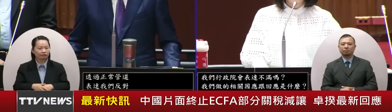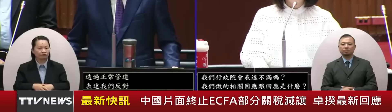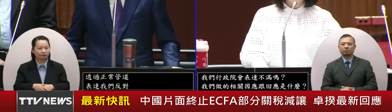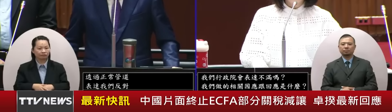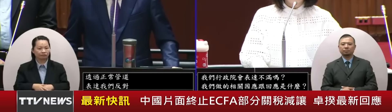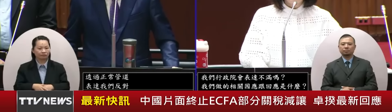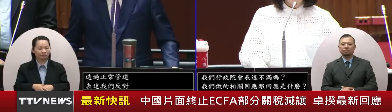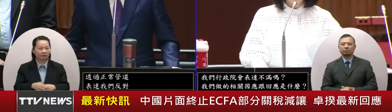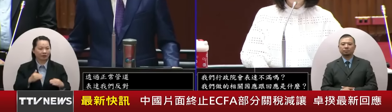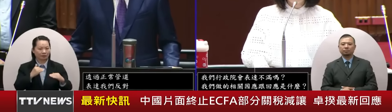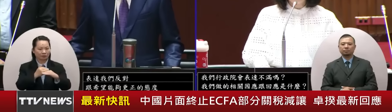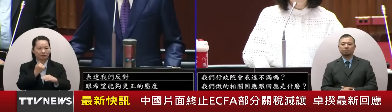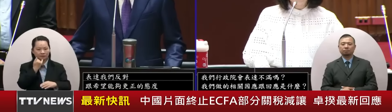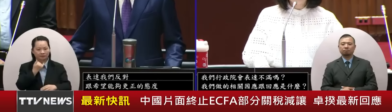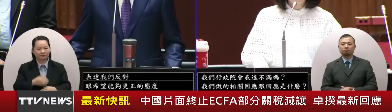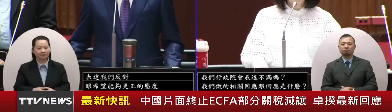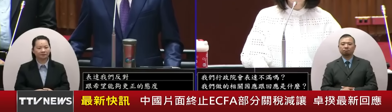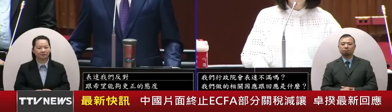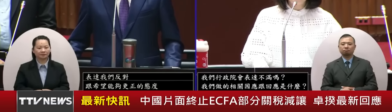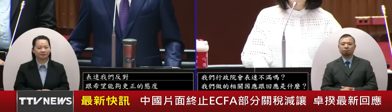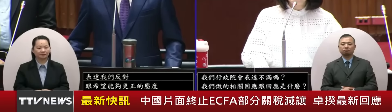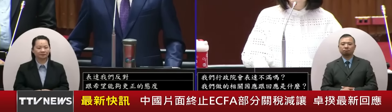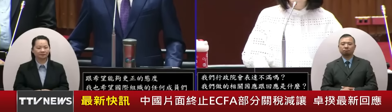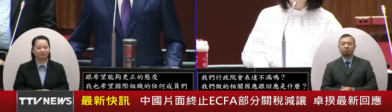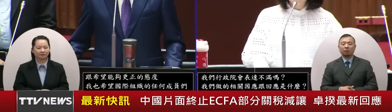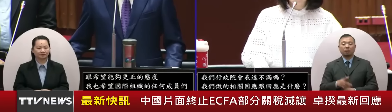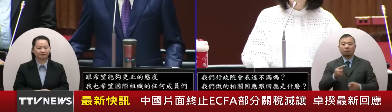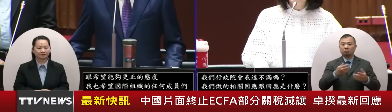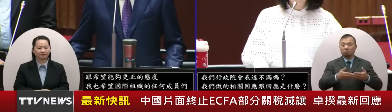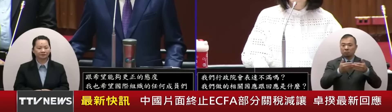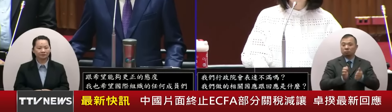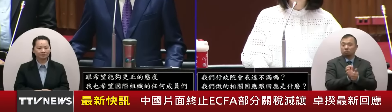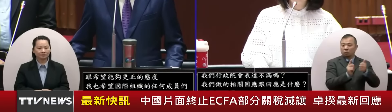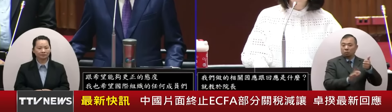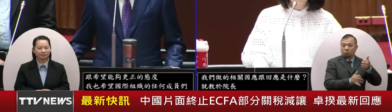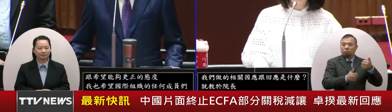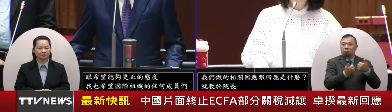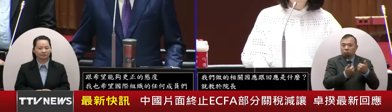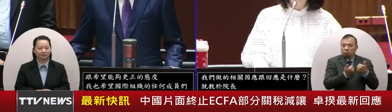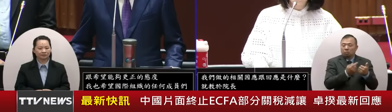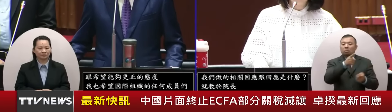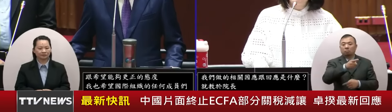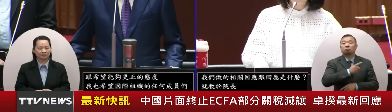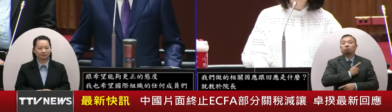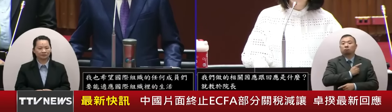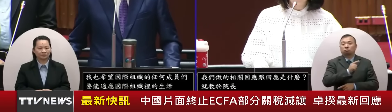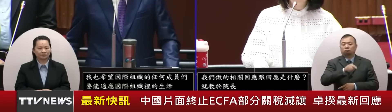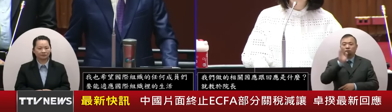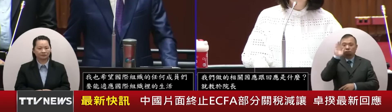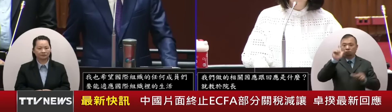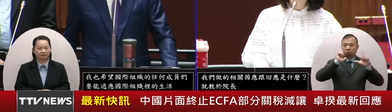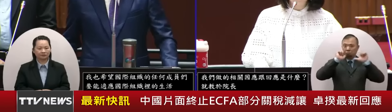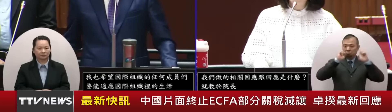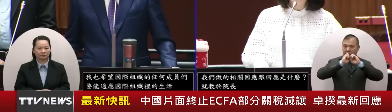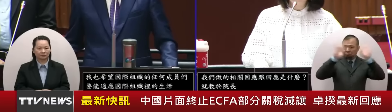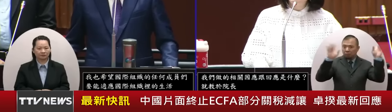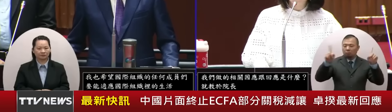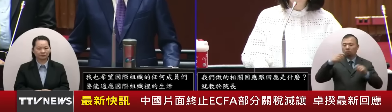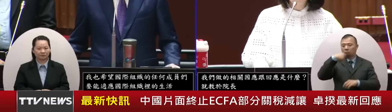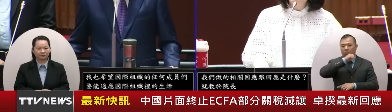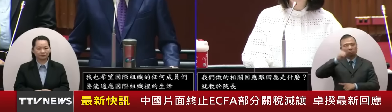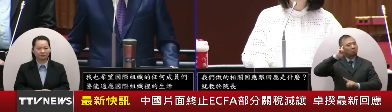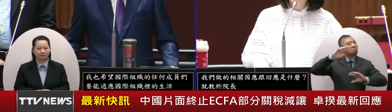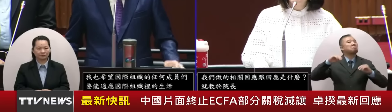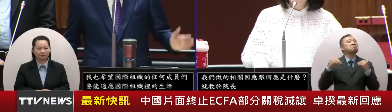平的地位。 所以应当是陆委会也应当会有清楚的声明来表达我方的不满及抗议